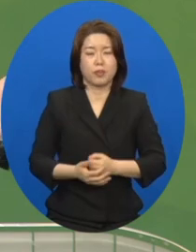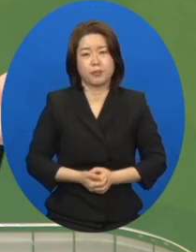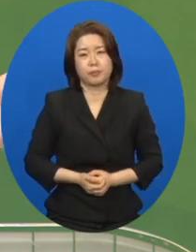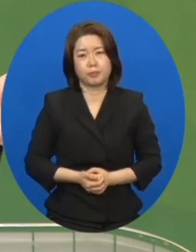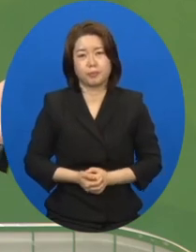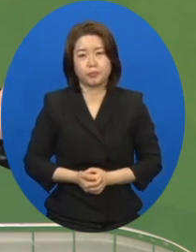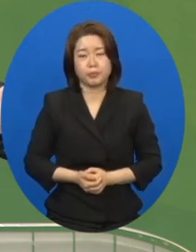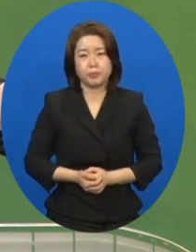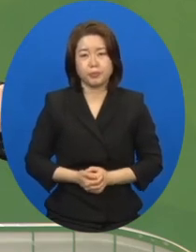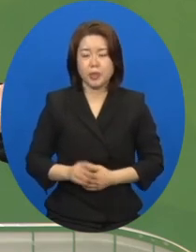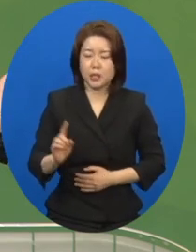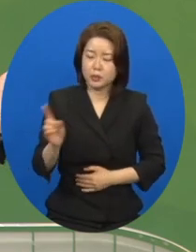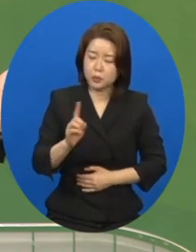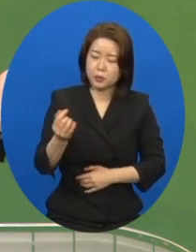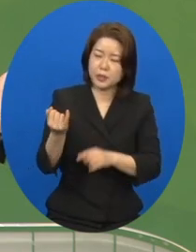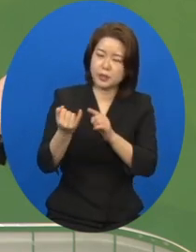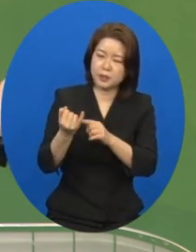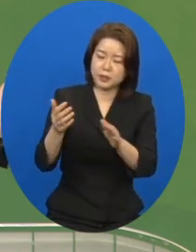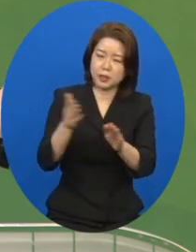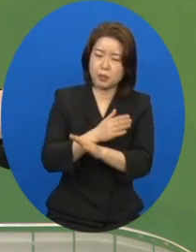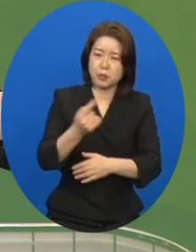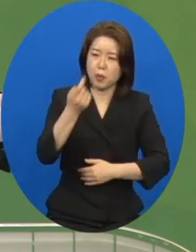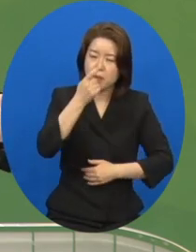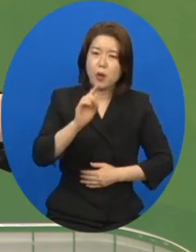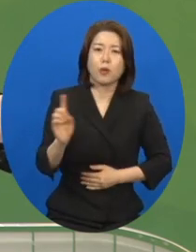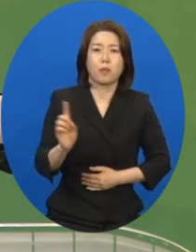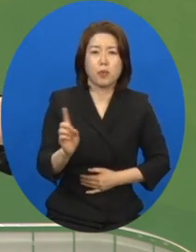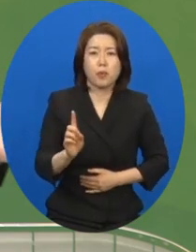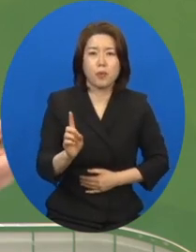도대체 우리가 라합에게서 뭘 배워야 하는 거죠?